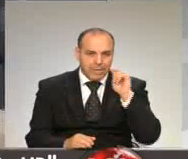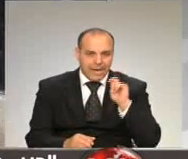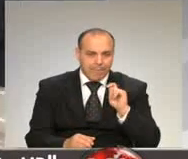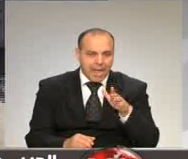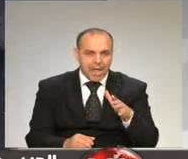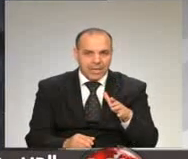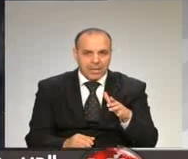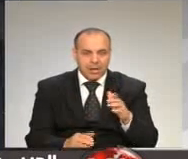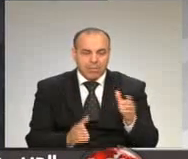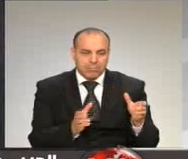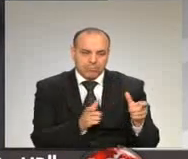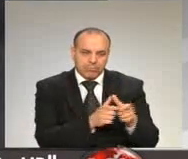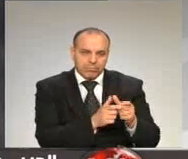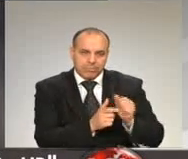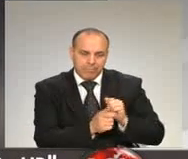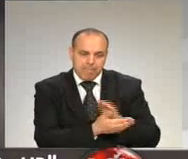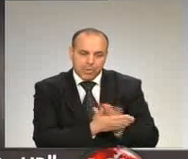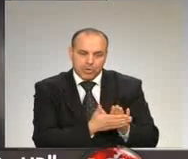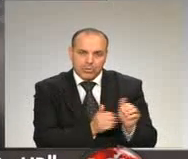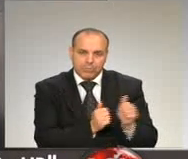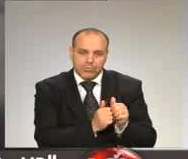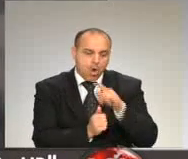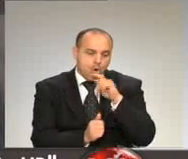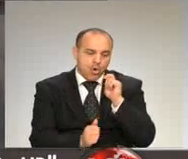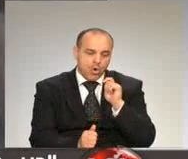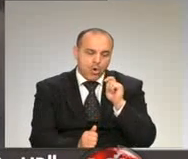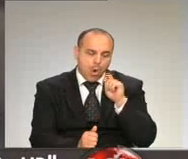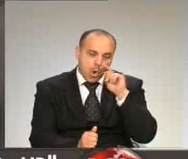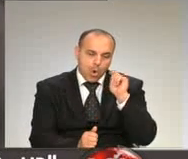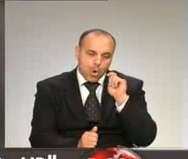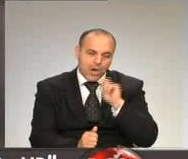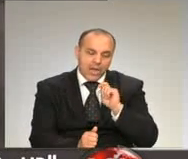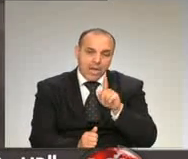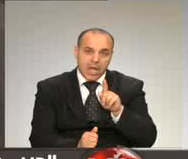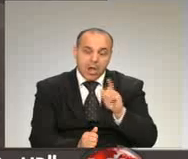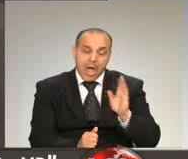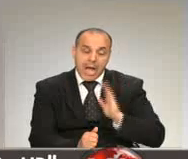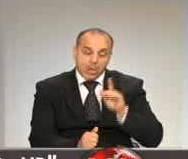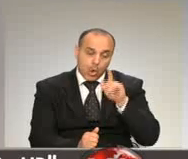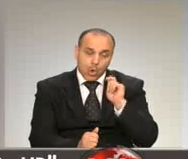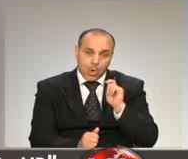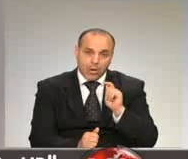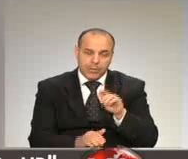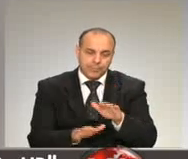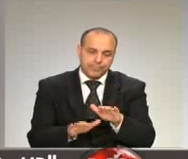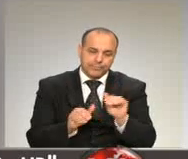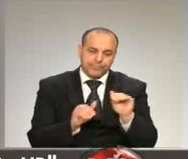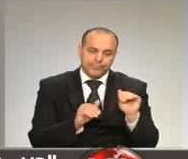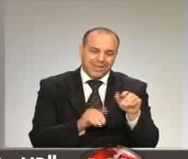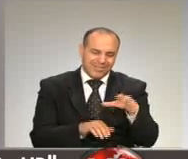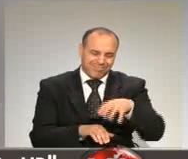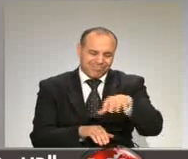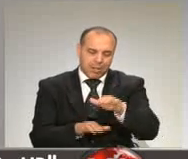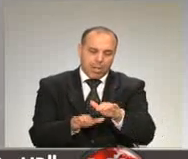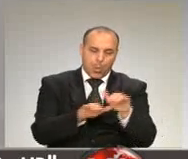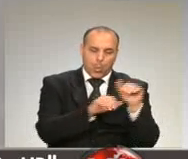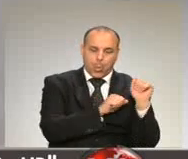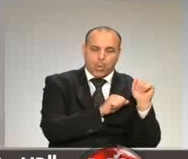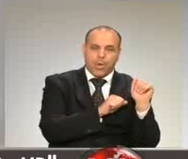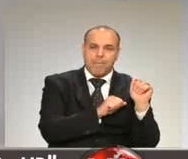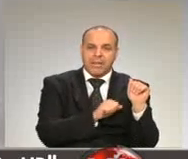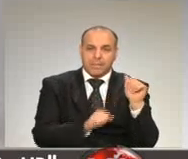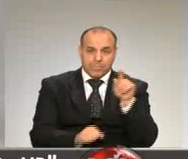يقود كتيبة من المتطوعين الموالين لأوكرانيا أن القوات الأوكرانية بدأت في الانسحاب من بلدة ديبالتساف شرقي